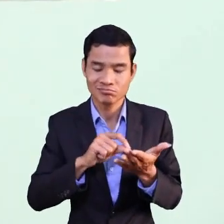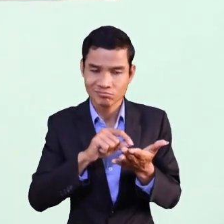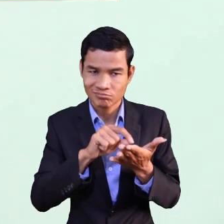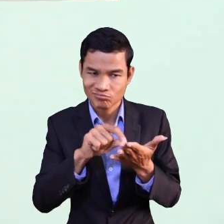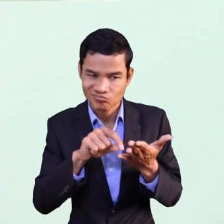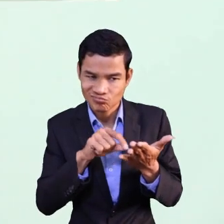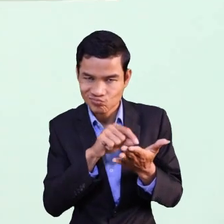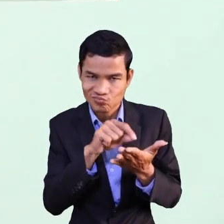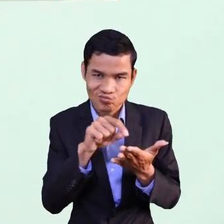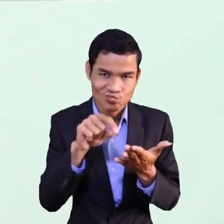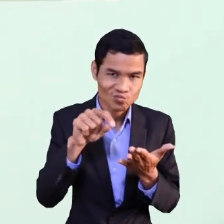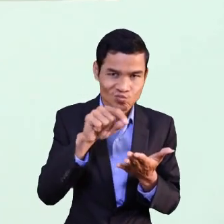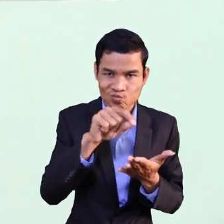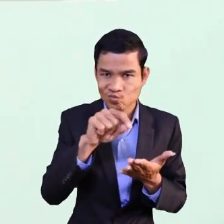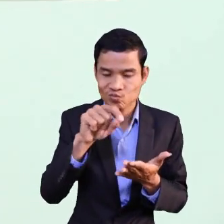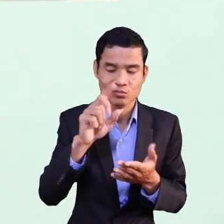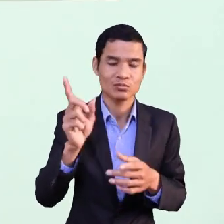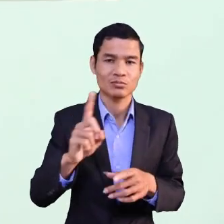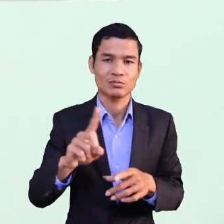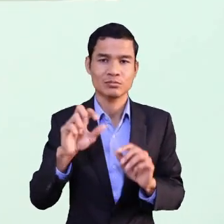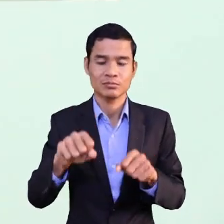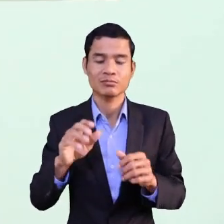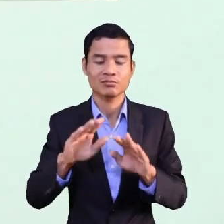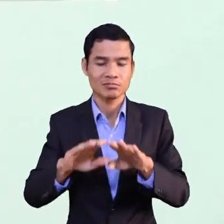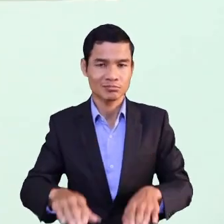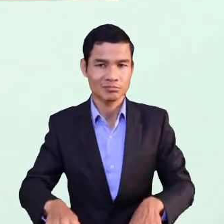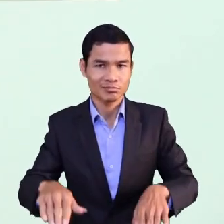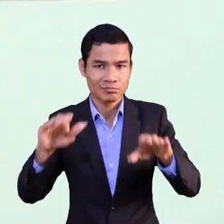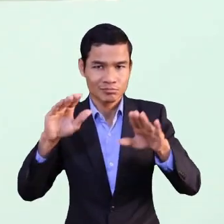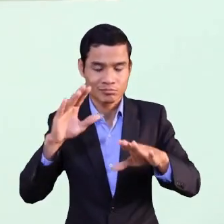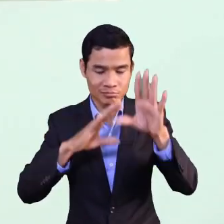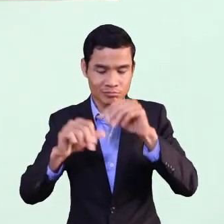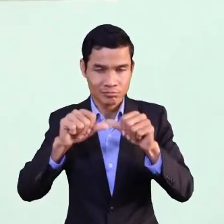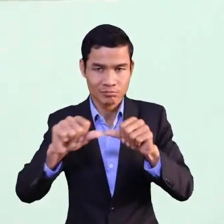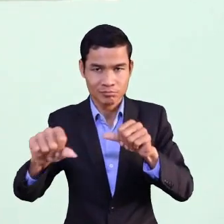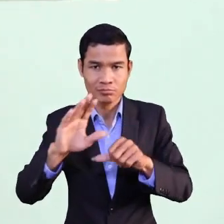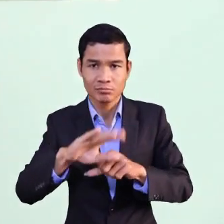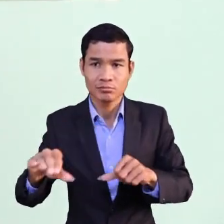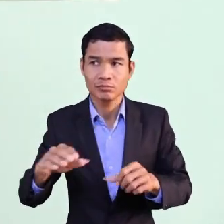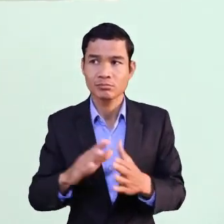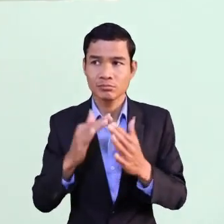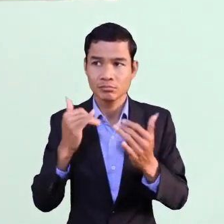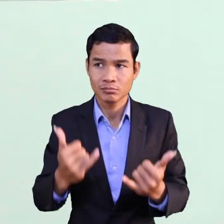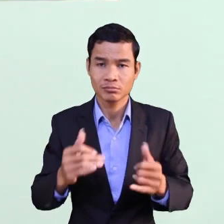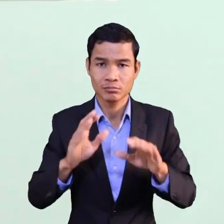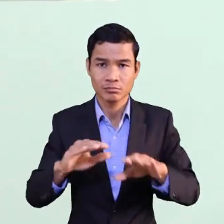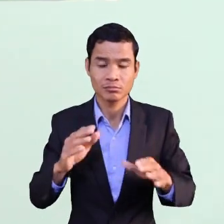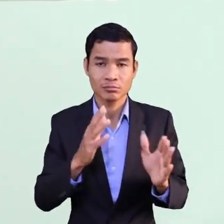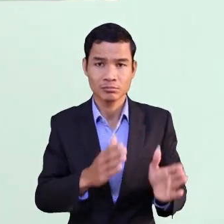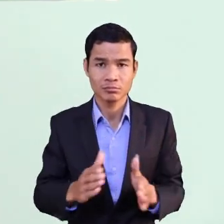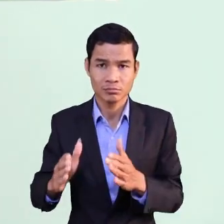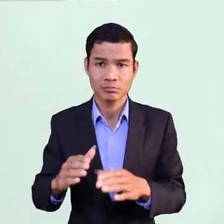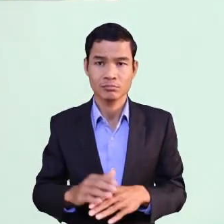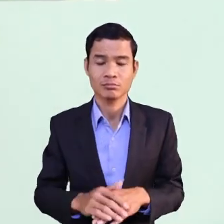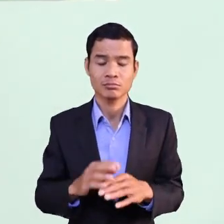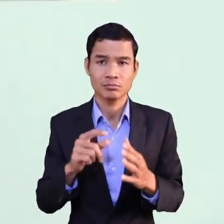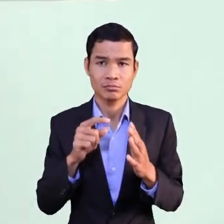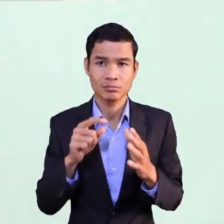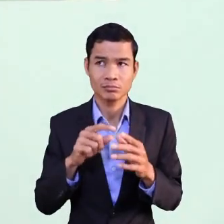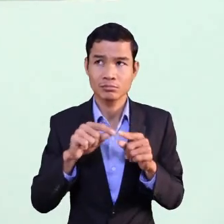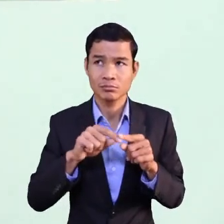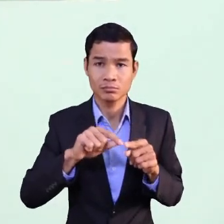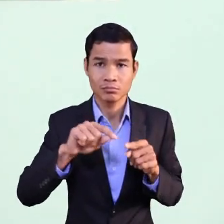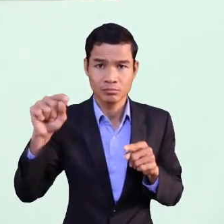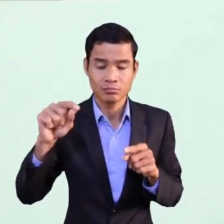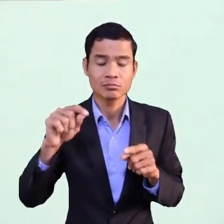ឡាក់ណាដើម្បីទុកឲ្យប្អូនប្អូនយើងសិក្សាបន្តទៀតកូនណាចាឥឡូវកូនកូនត្រៀមខ្លួនគូសភ្ជាប់តួអក្សរទៅនឹ